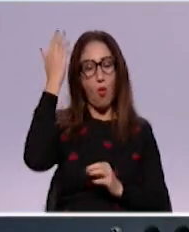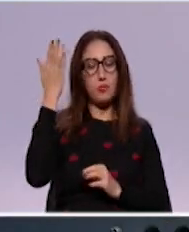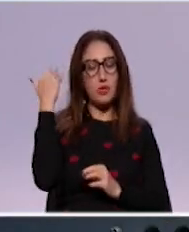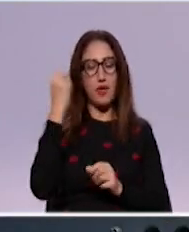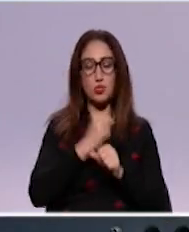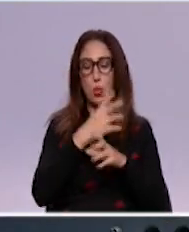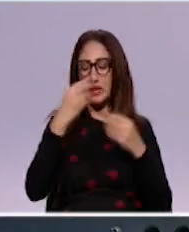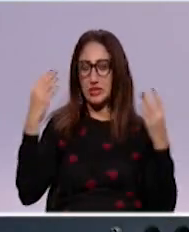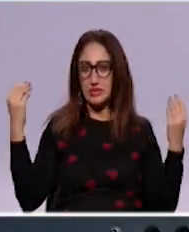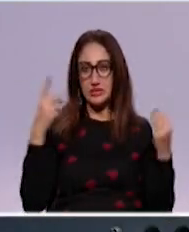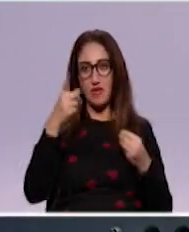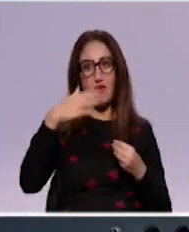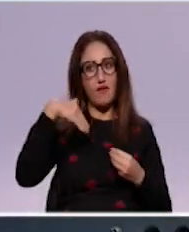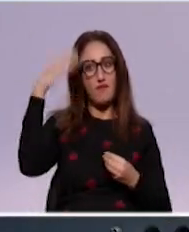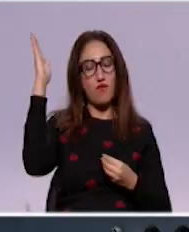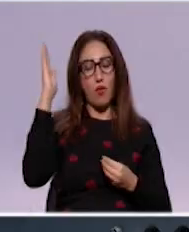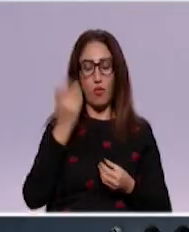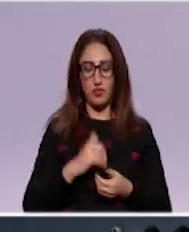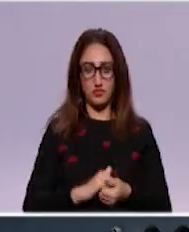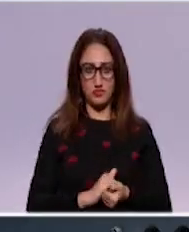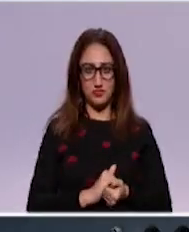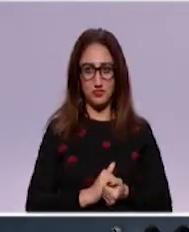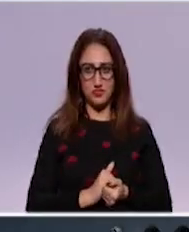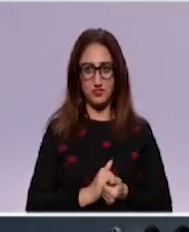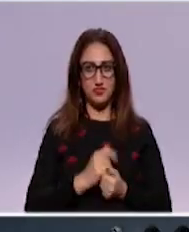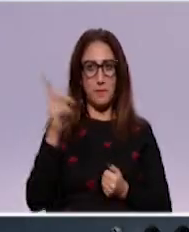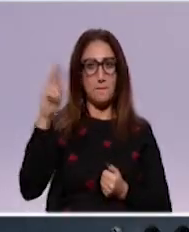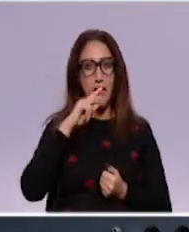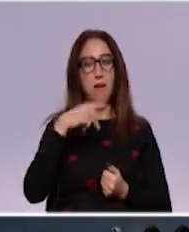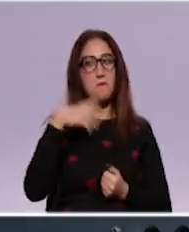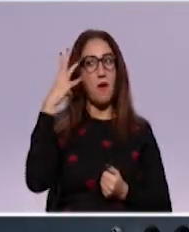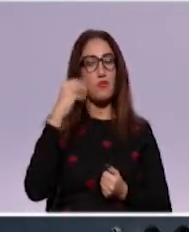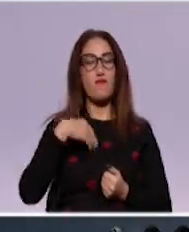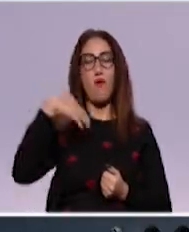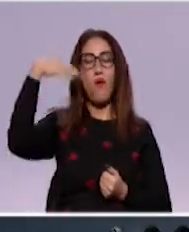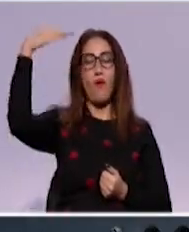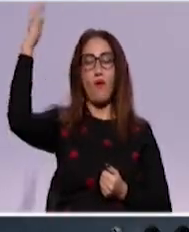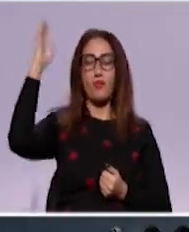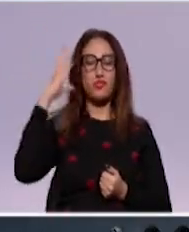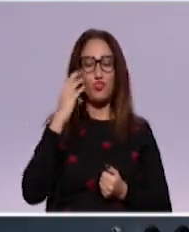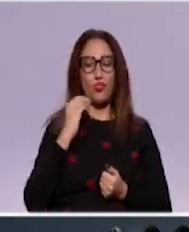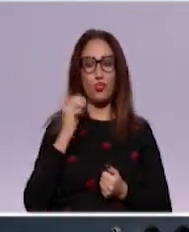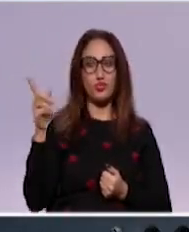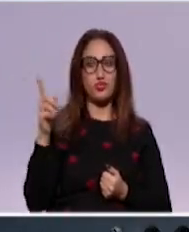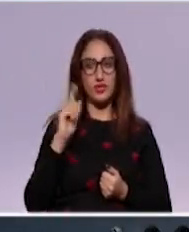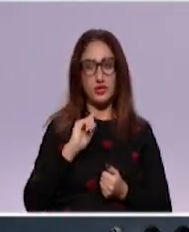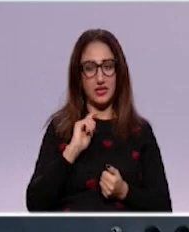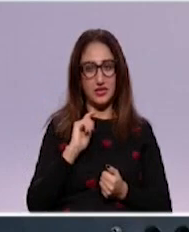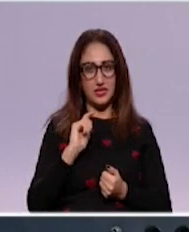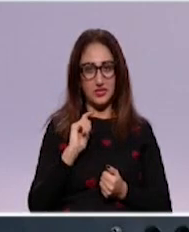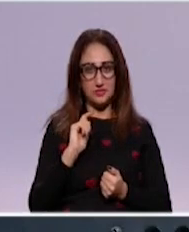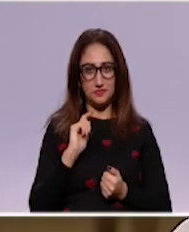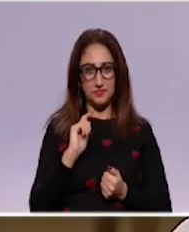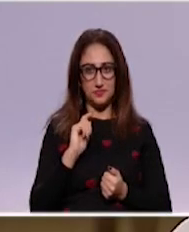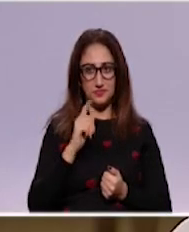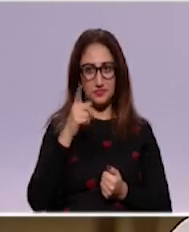البودي لانجوج بتاعك من شويه ده رفعني فوق في السماء. ان احنا مش مصدقين والله